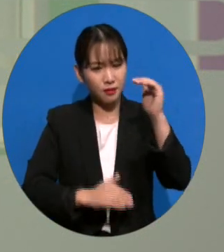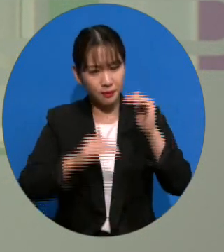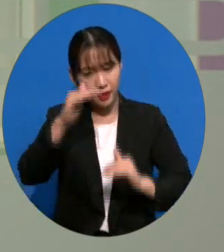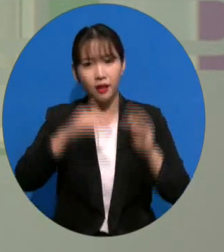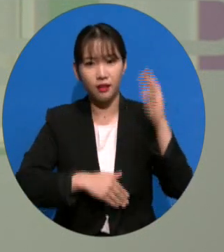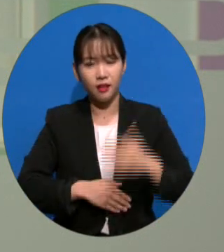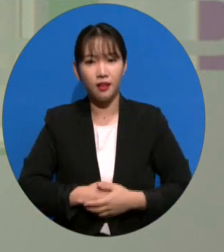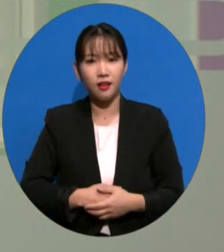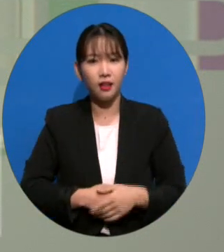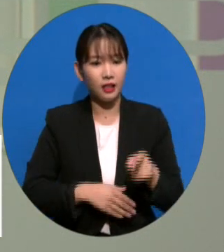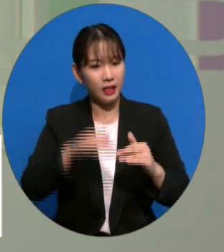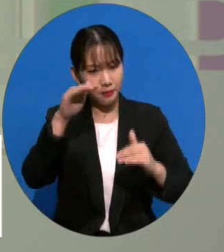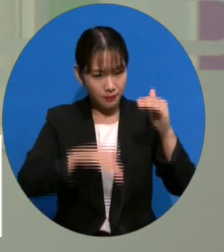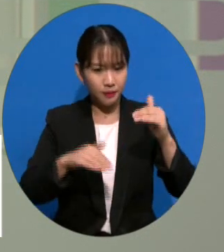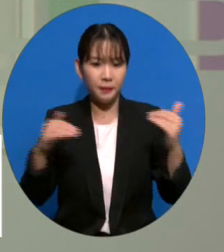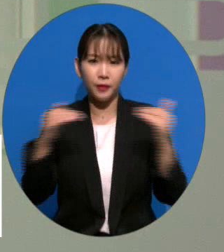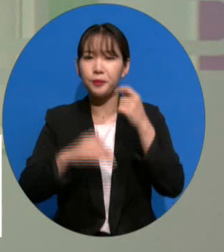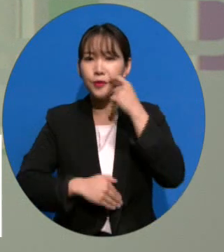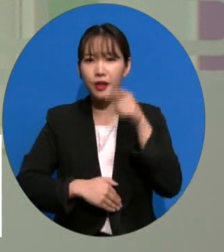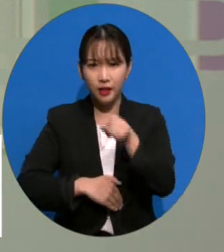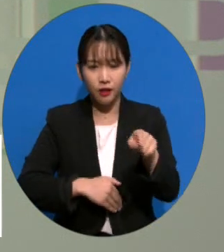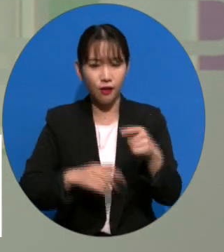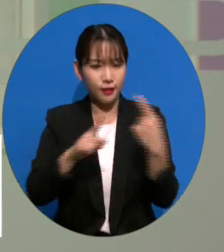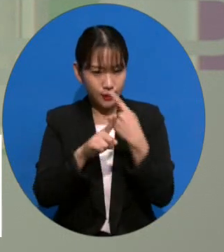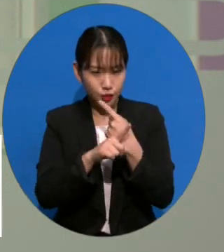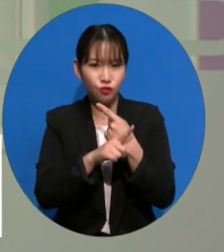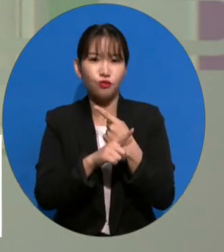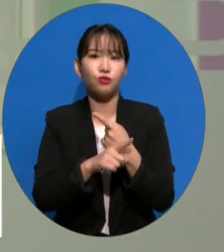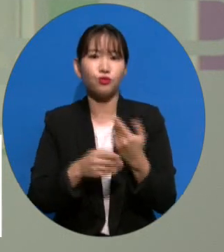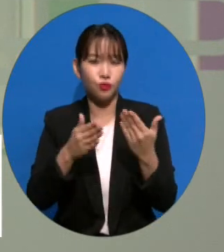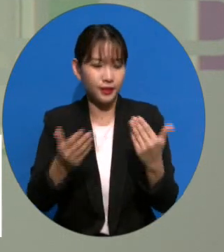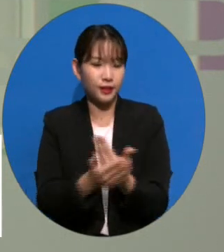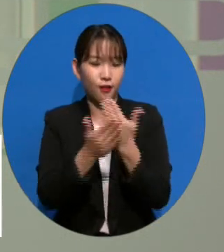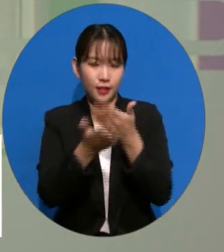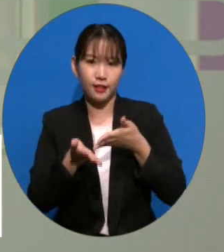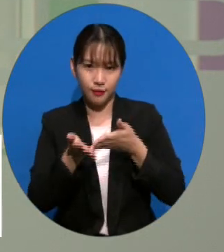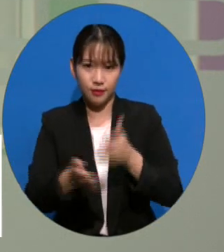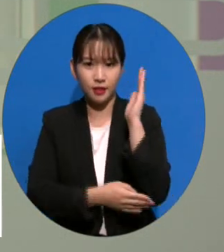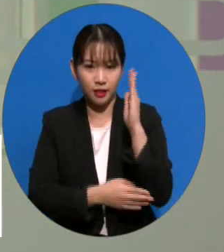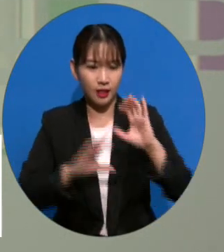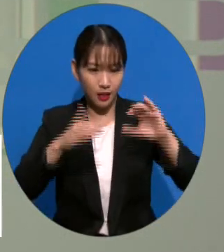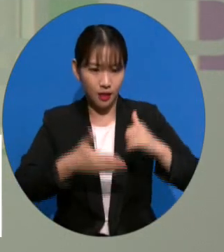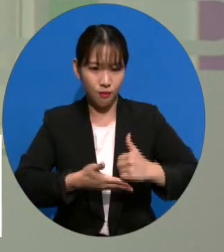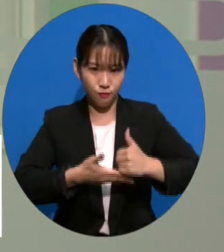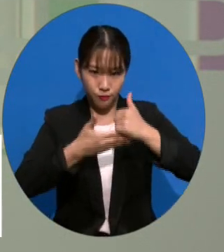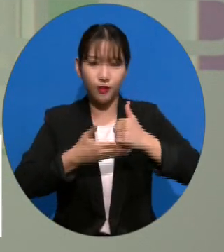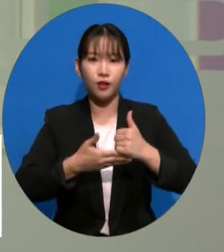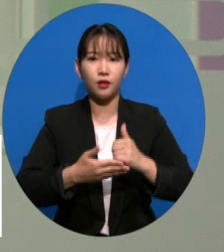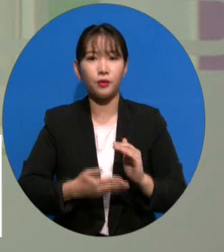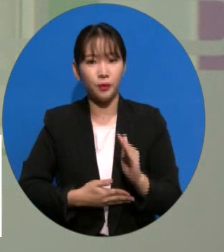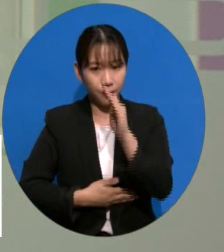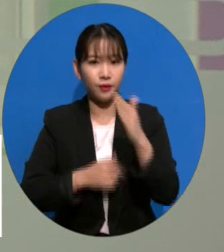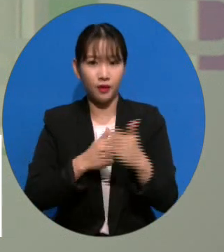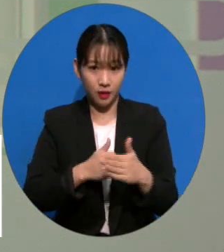벌어졌습니다. 이 불공정, 불평등을 치유하는 성장을 제시하면서 나라의 품격이 높아진 만큼